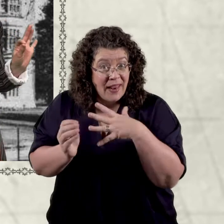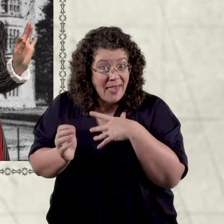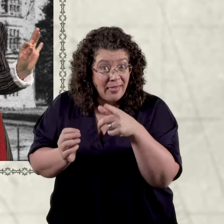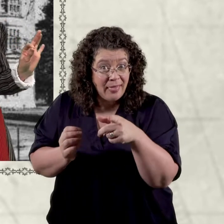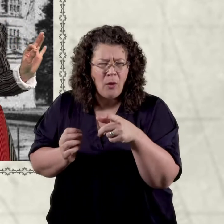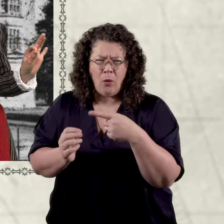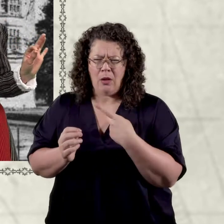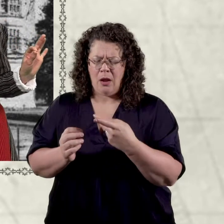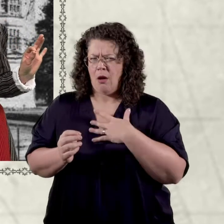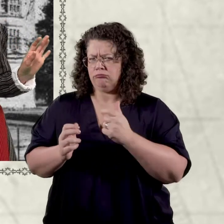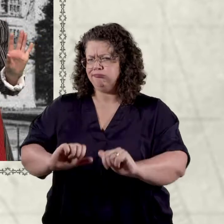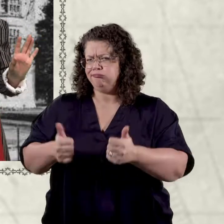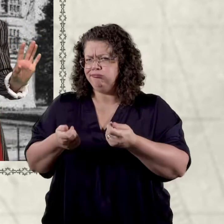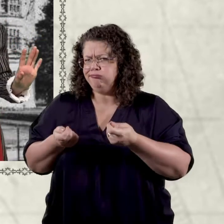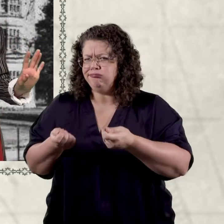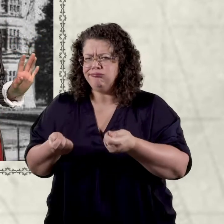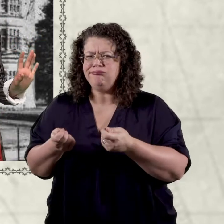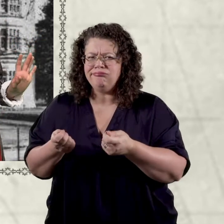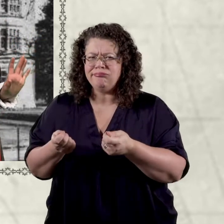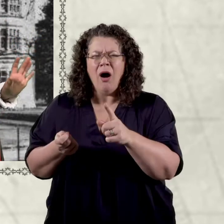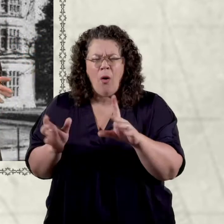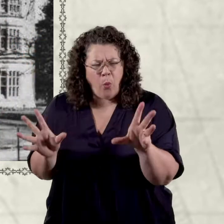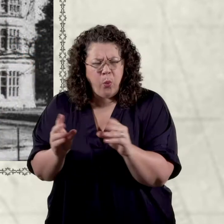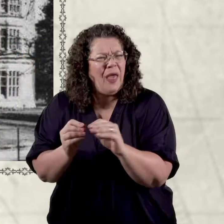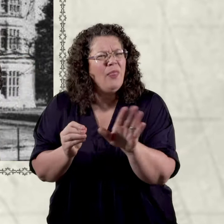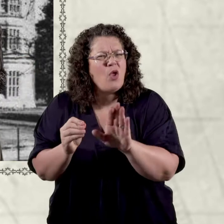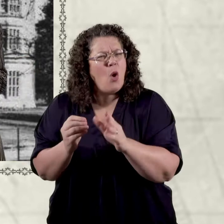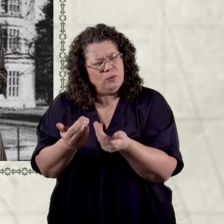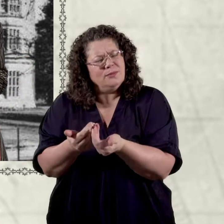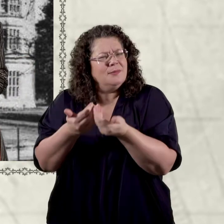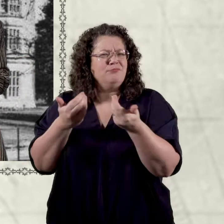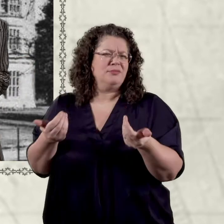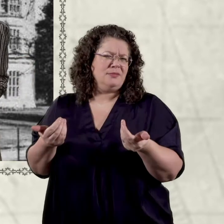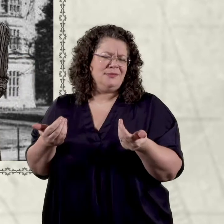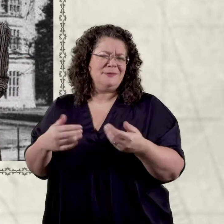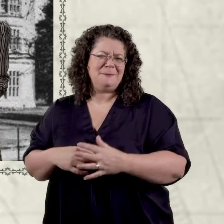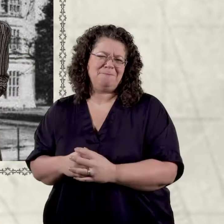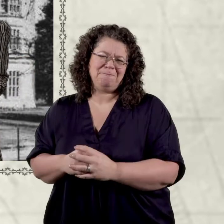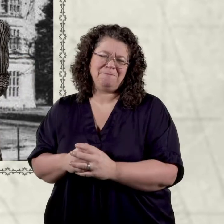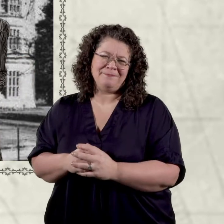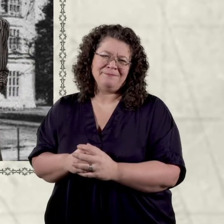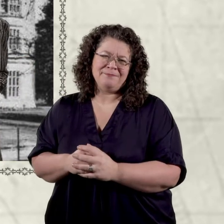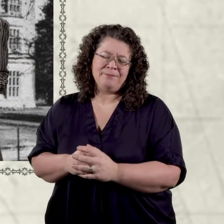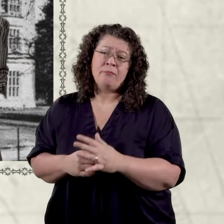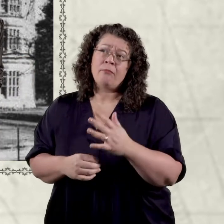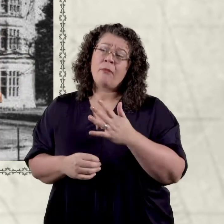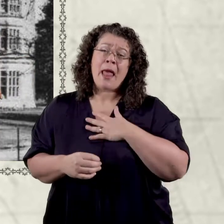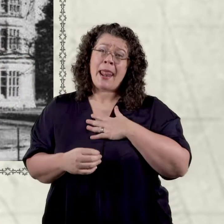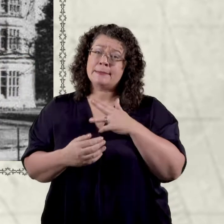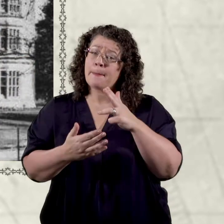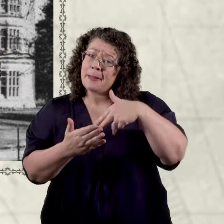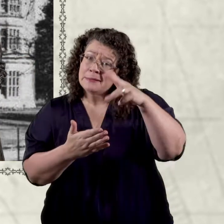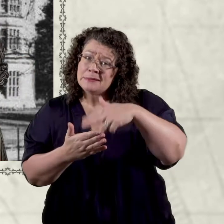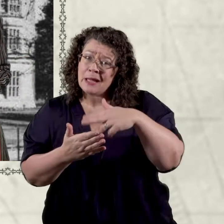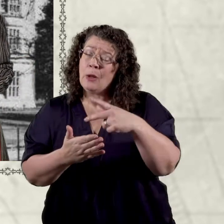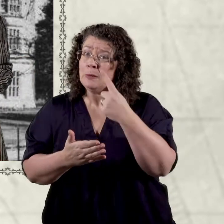fy specialities, ond nid gyda'i gilydd wrth gwrs, na. Des i hoffi arlunio, a gallwch